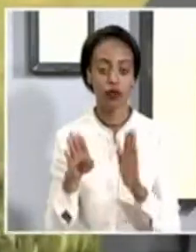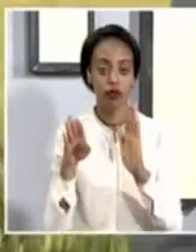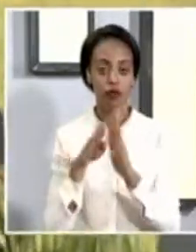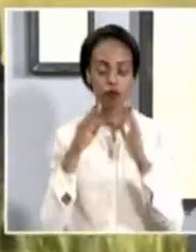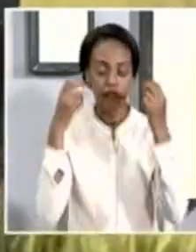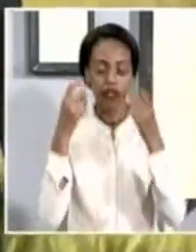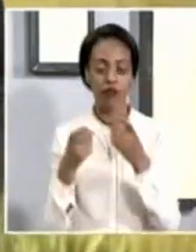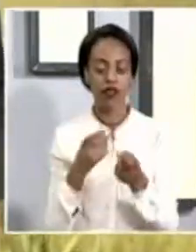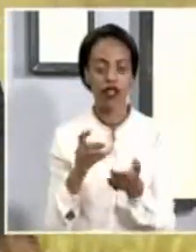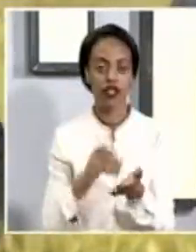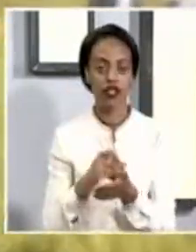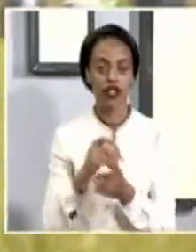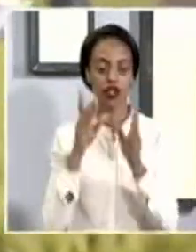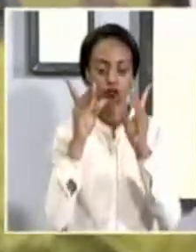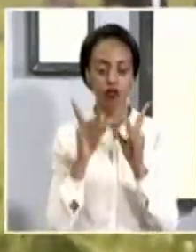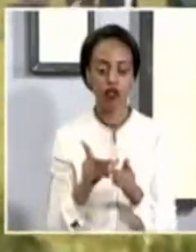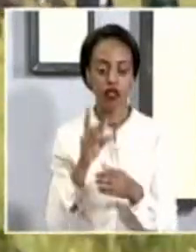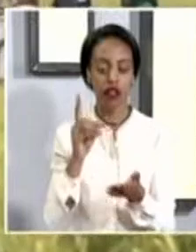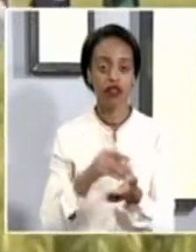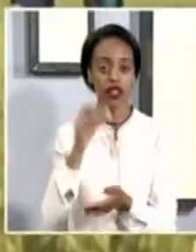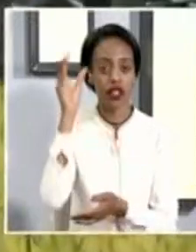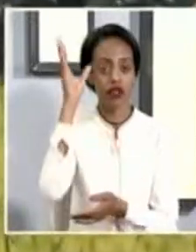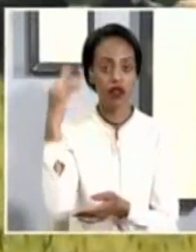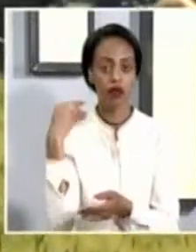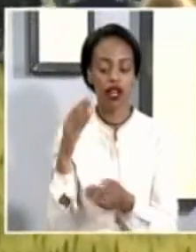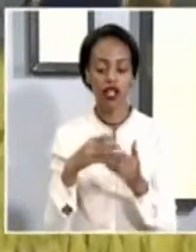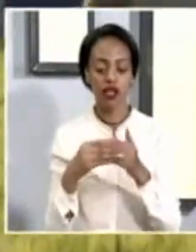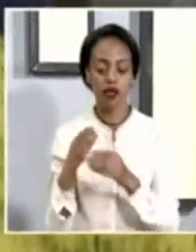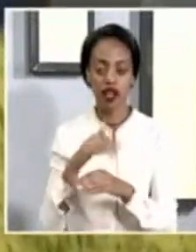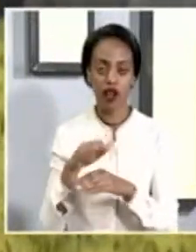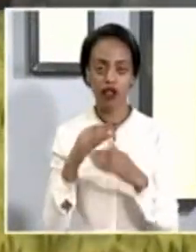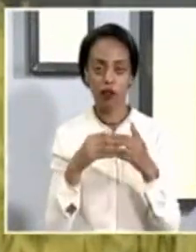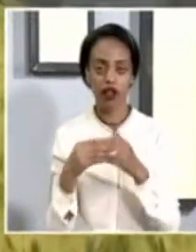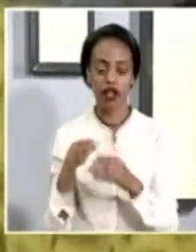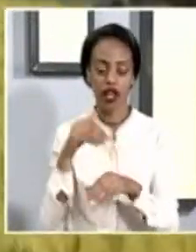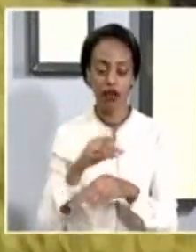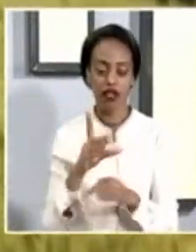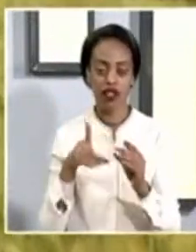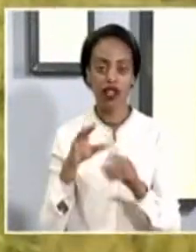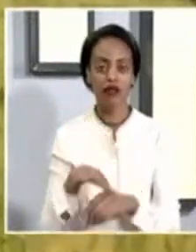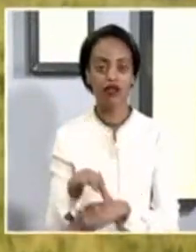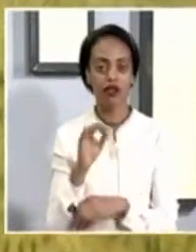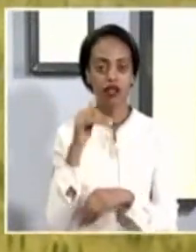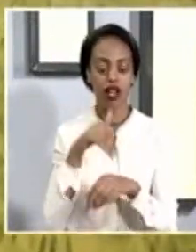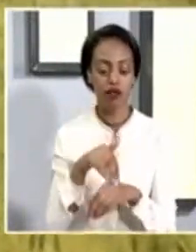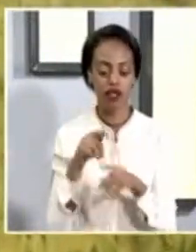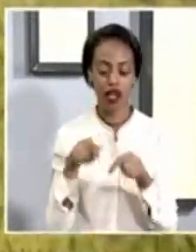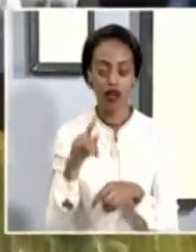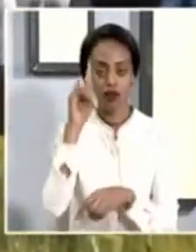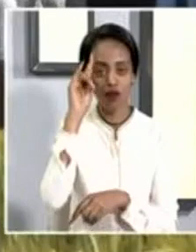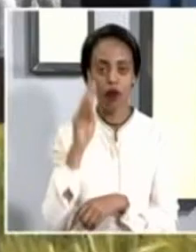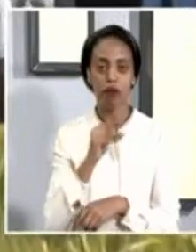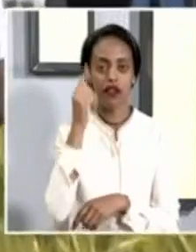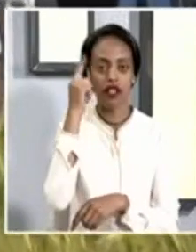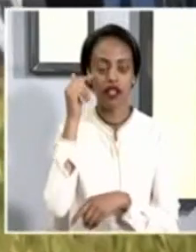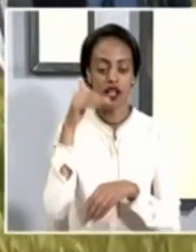ብርእሰ ምምሕዳር ትግራይ ክቡር ዶክተር ደብረፅዮን ገብረ ሚካኤል ዝምራሕ ላዕለዎት ኣመራርሓ ክልልና ኣብ ዝተረኸብሉ ኣብዚ ኣብ ዞባ ምብራቅ